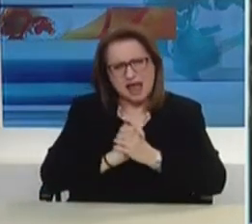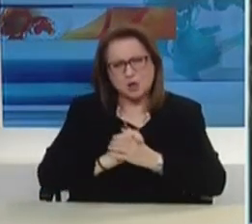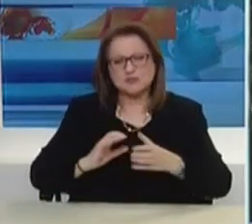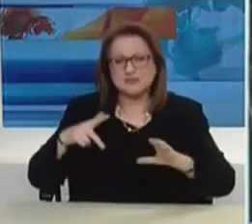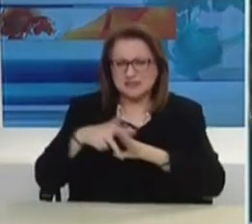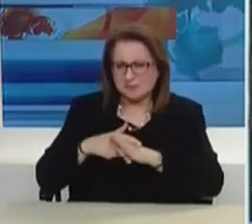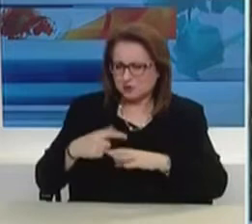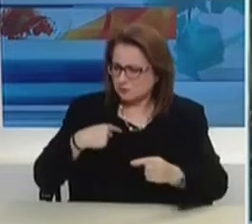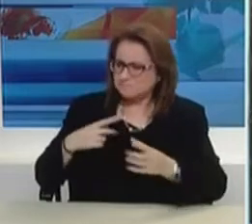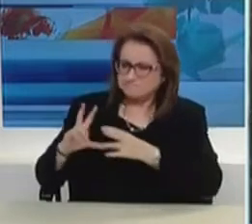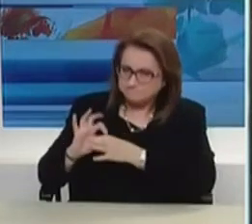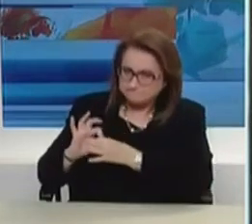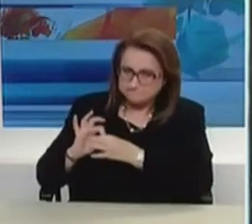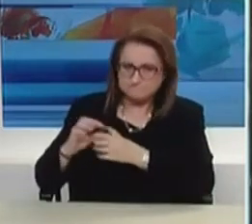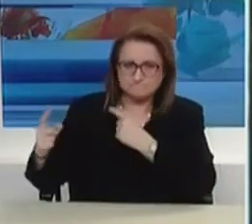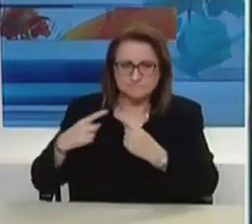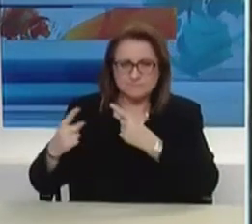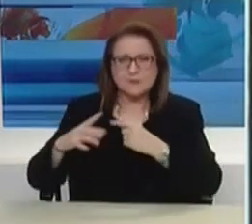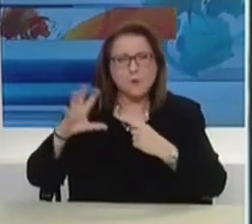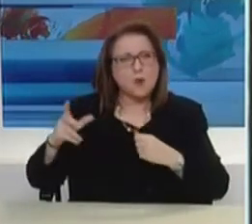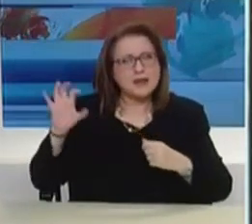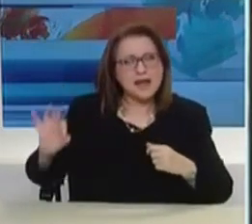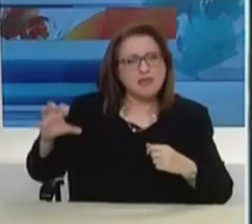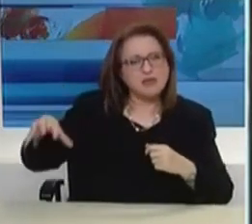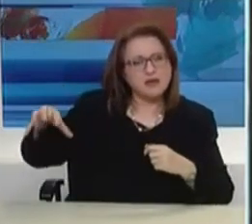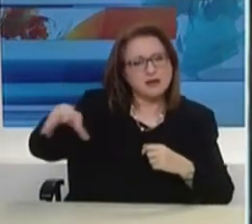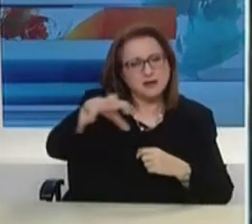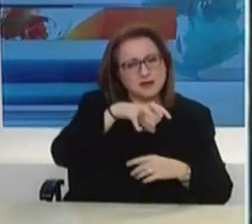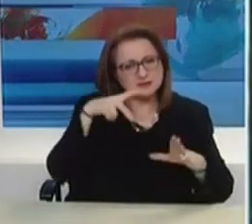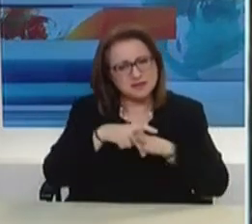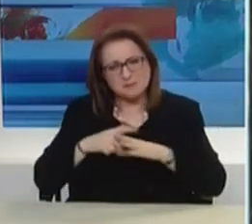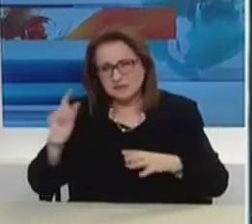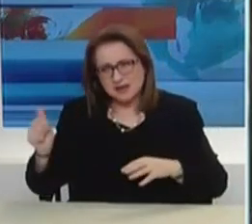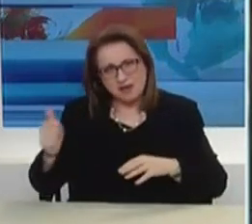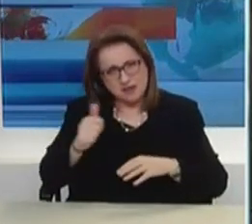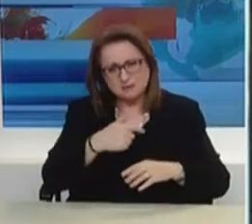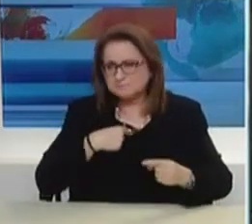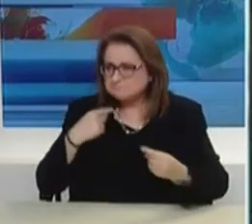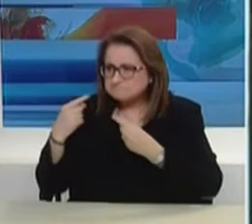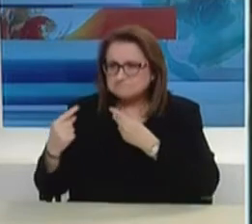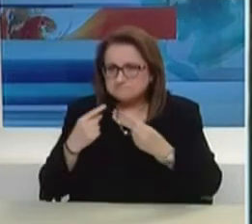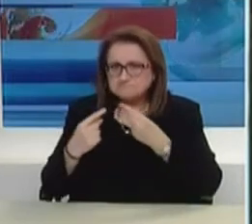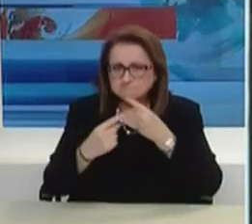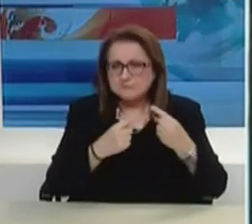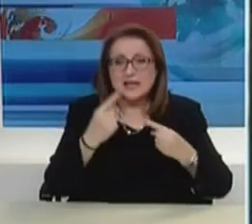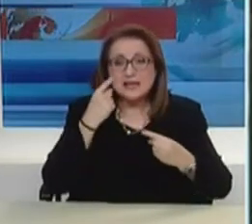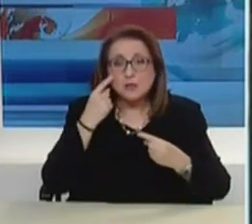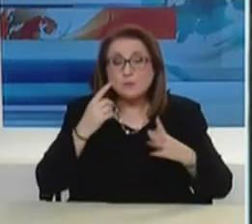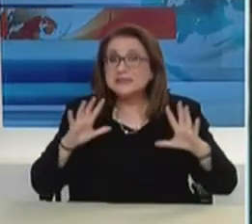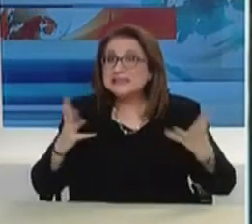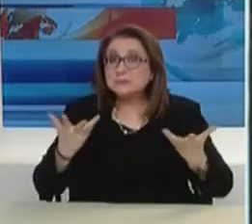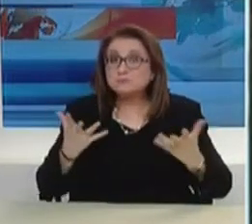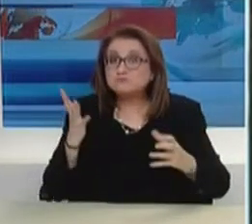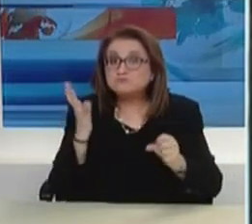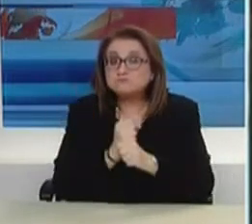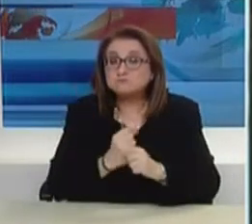και με τις τράπεζες τις συστημικές ξεχωριστά, έτσι ώστε να δούμε ποιες δράσεις μπορούμε να αναπτύξουμε για